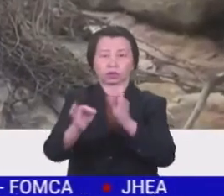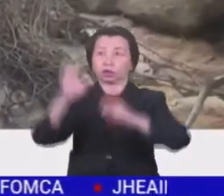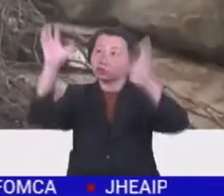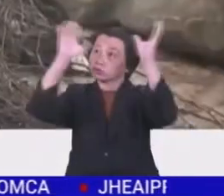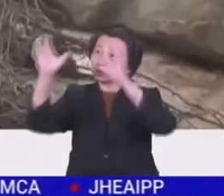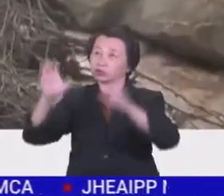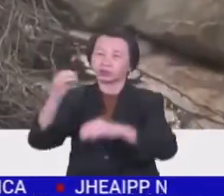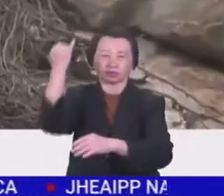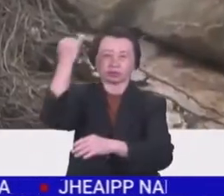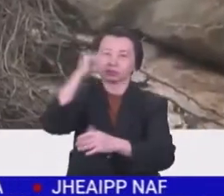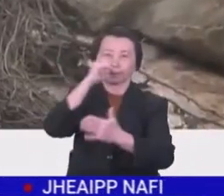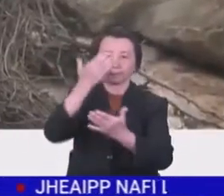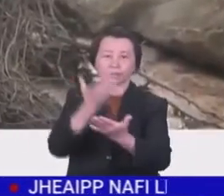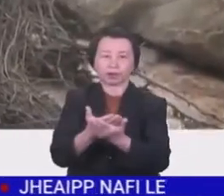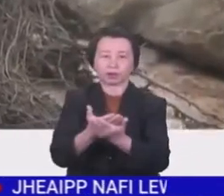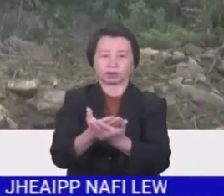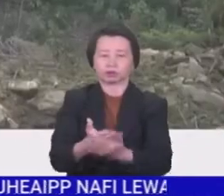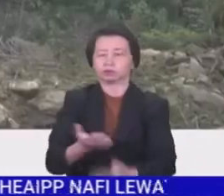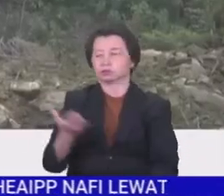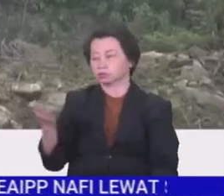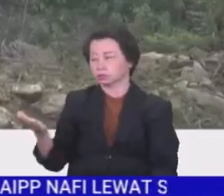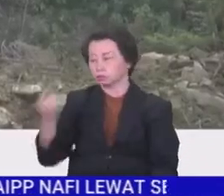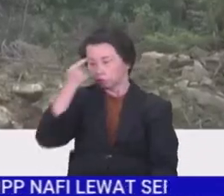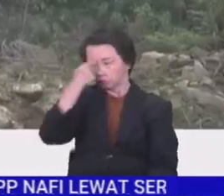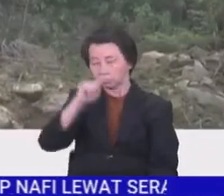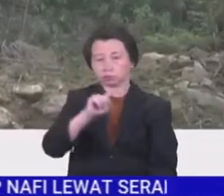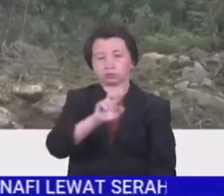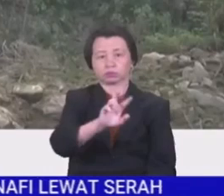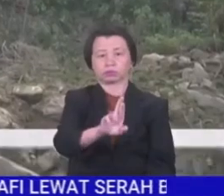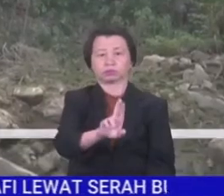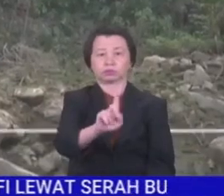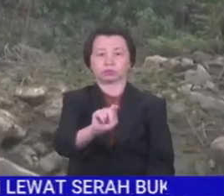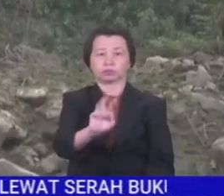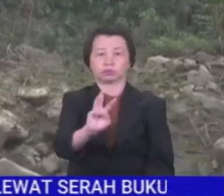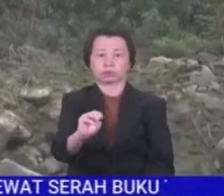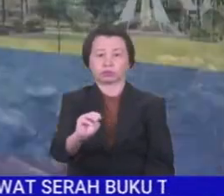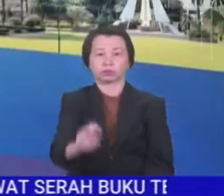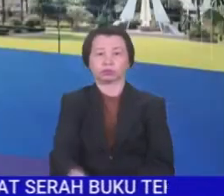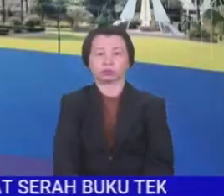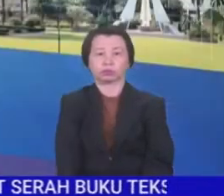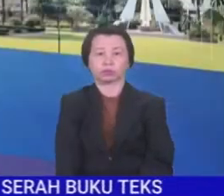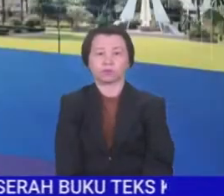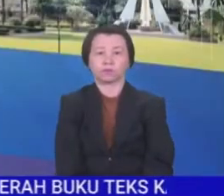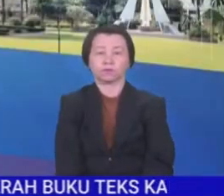buruk. Nur Syahana Kamarudin, RTM.